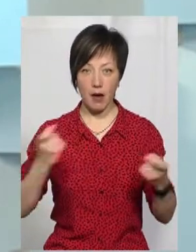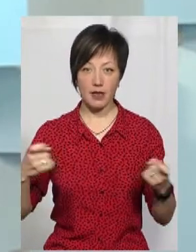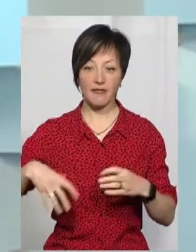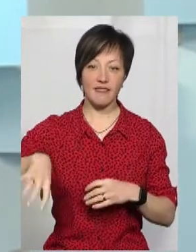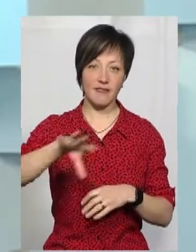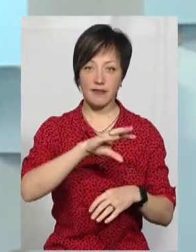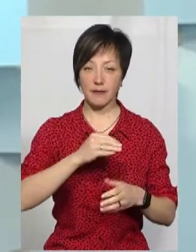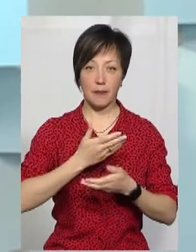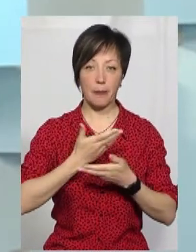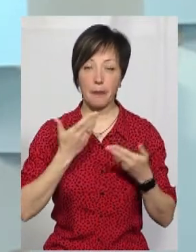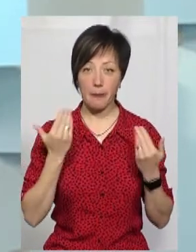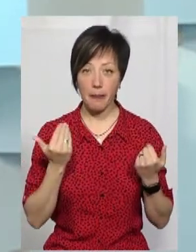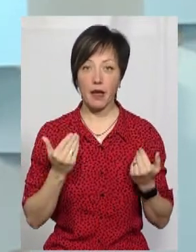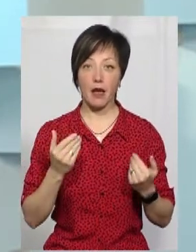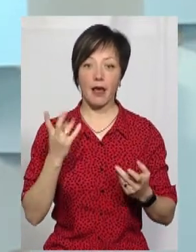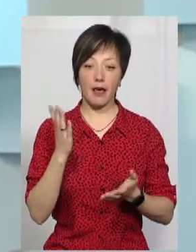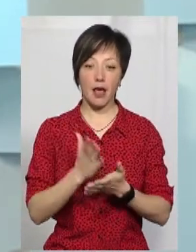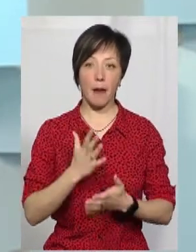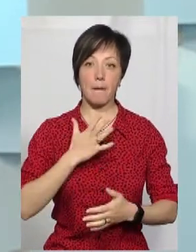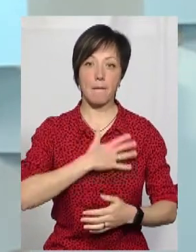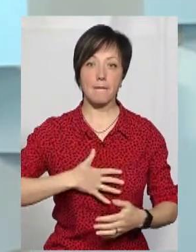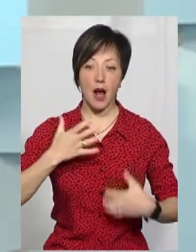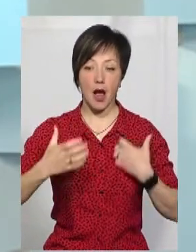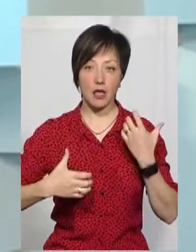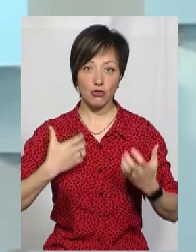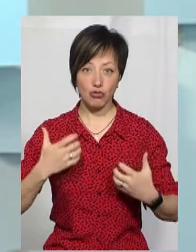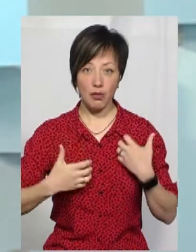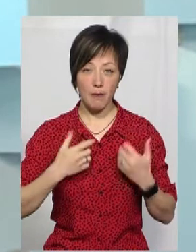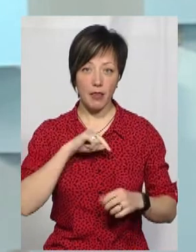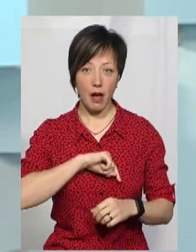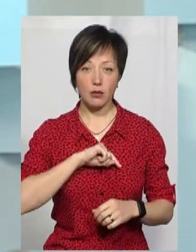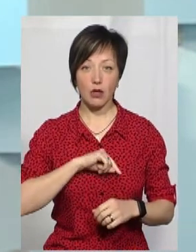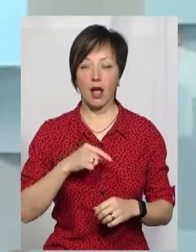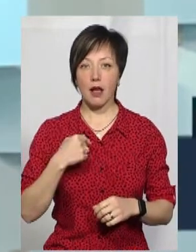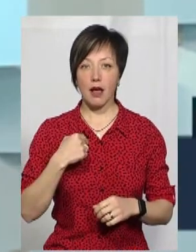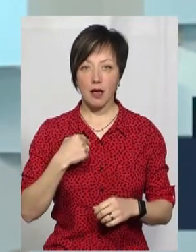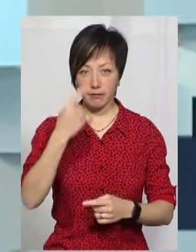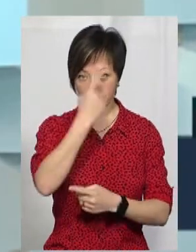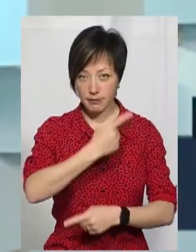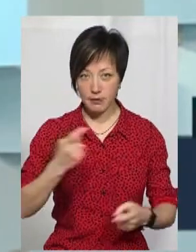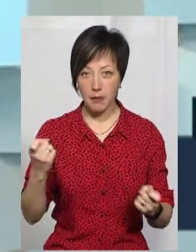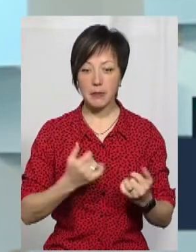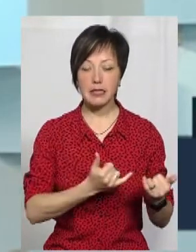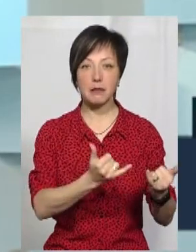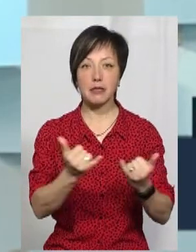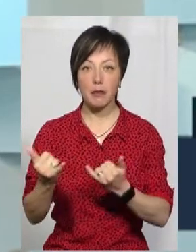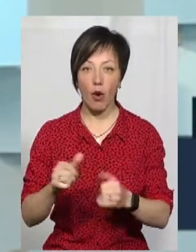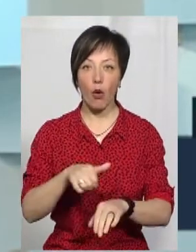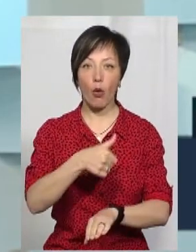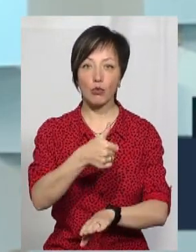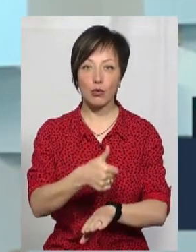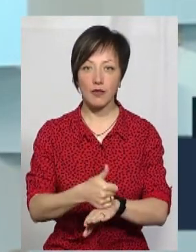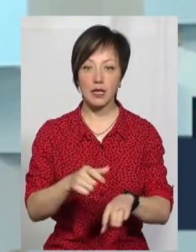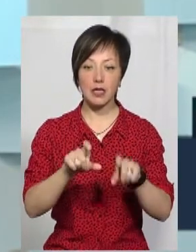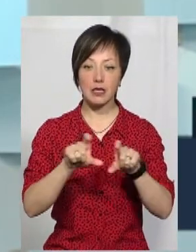всіх мешканців Хмельницької області, є певні панічні настрої. Тому можу наголосити в першу чергу, що ми забезпечуємо ті заклади, які є основними, які